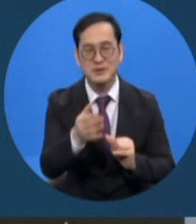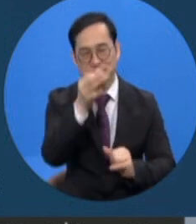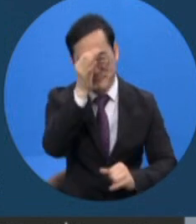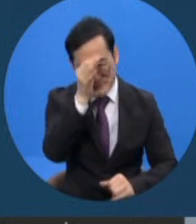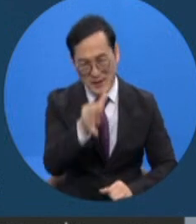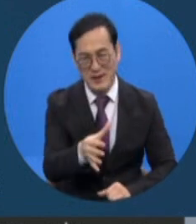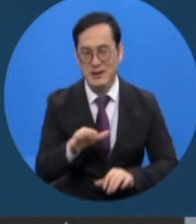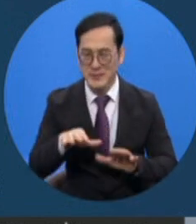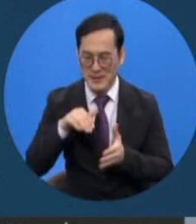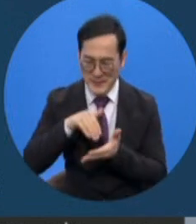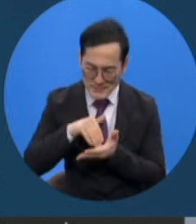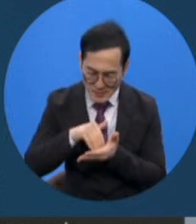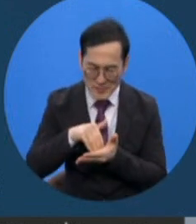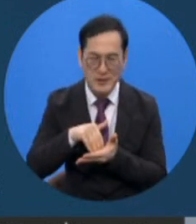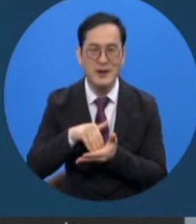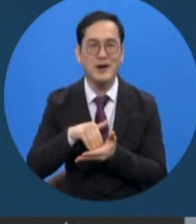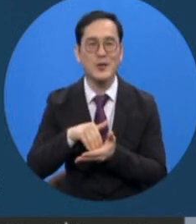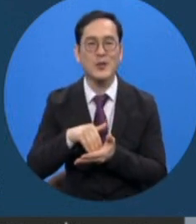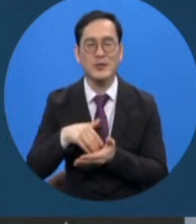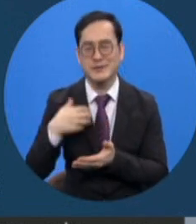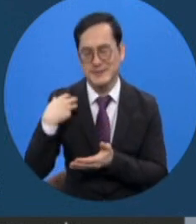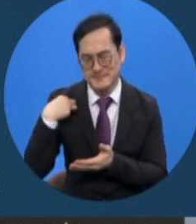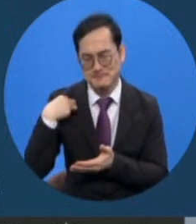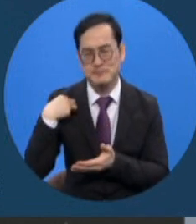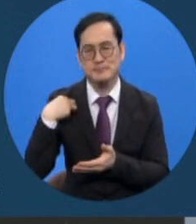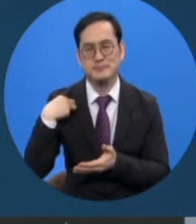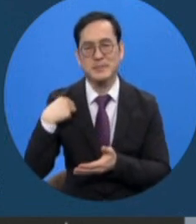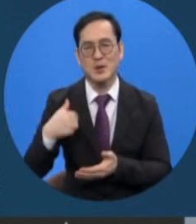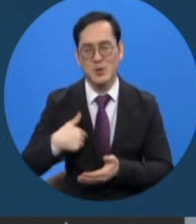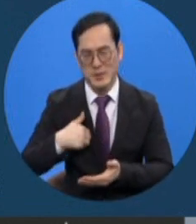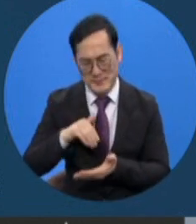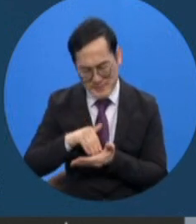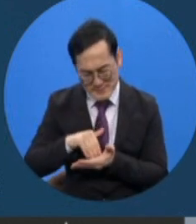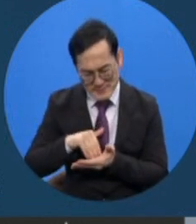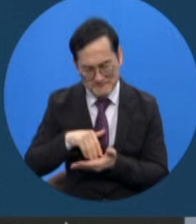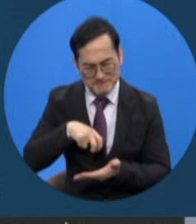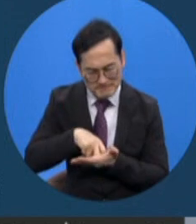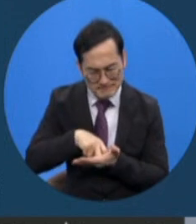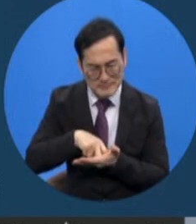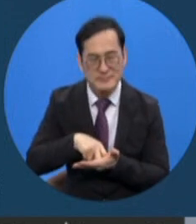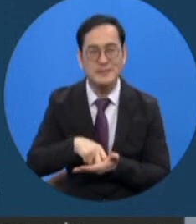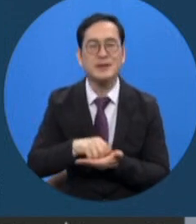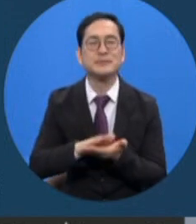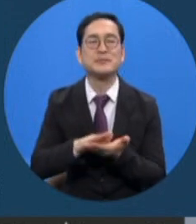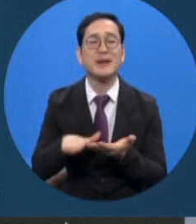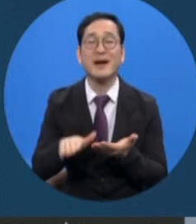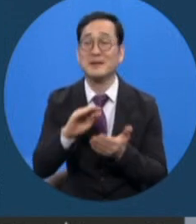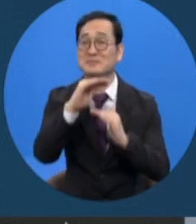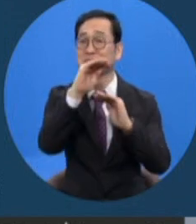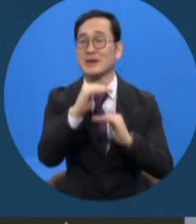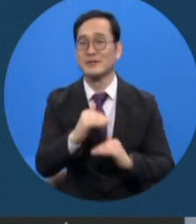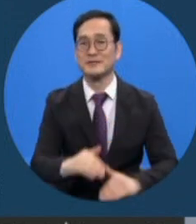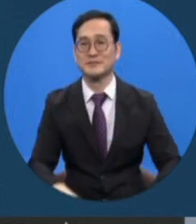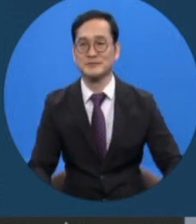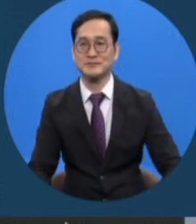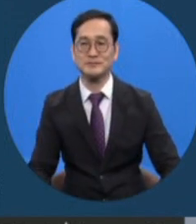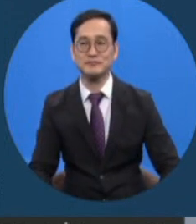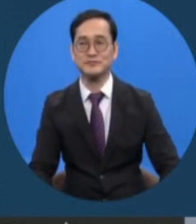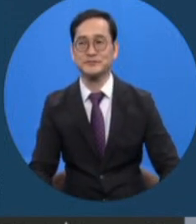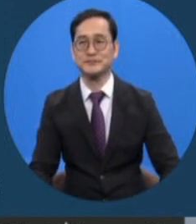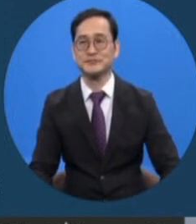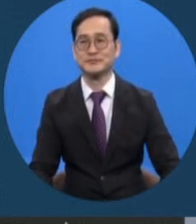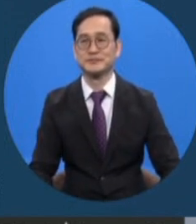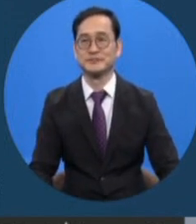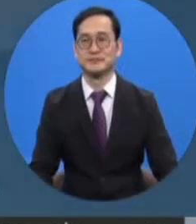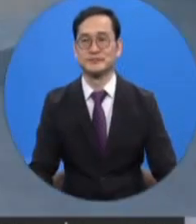계기로 반성하며 당사자로서 책임지고 속죄의 시간을 갖겠다라고 밝혔는데 이재명 기자, 아까 잠깐 지적을 해줬던 부분이 바로 이